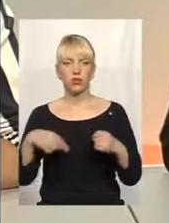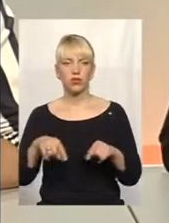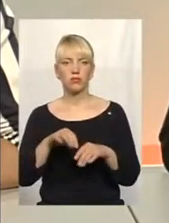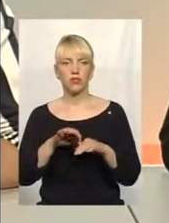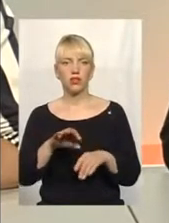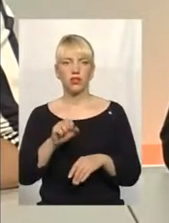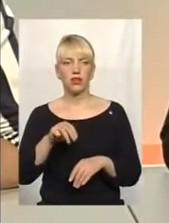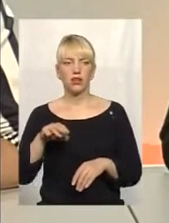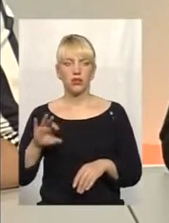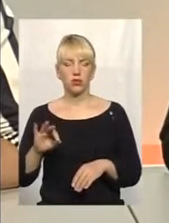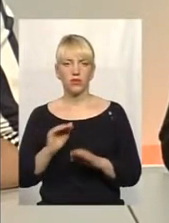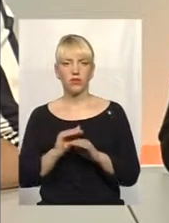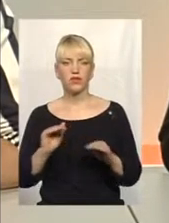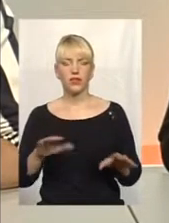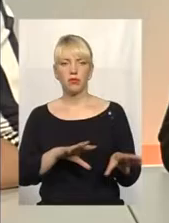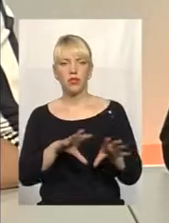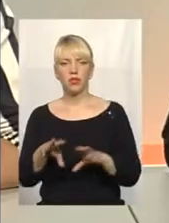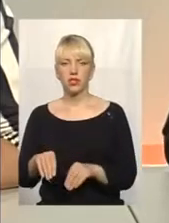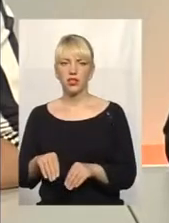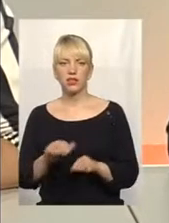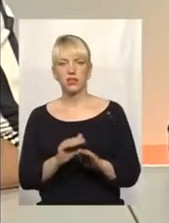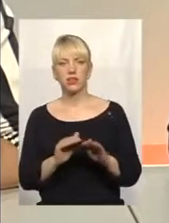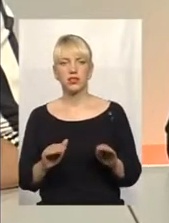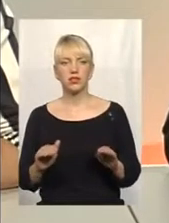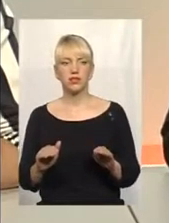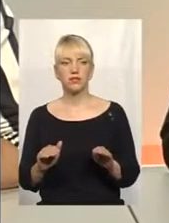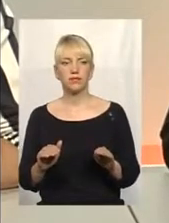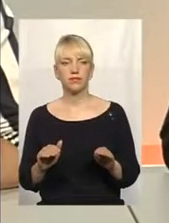АТО, діти-переселенці, діти